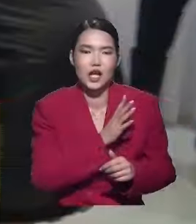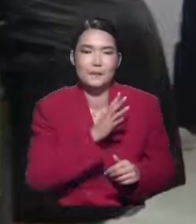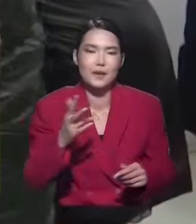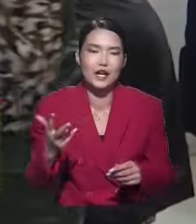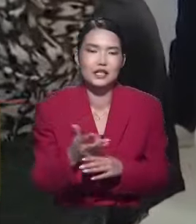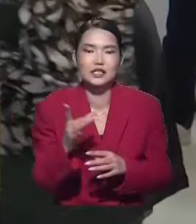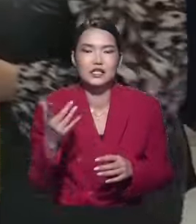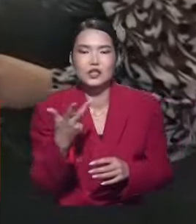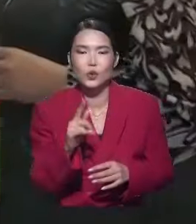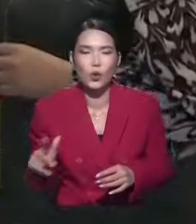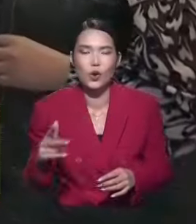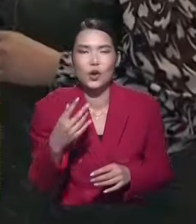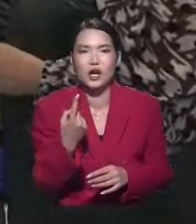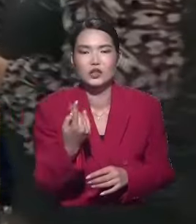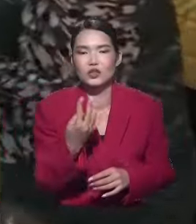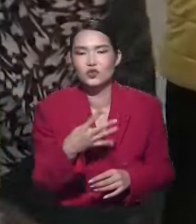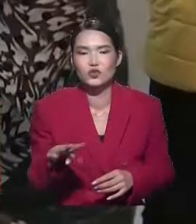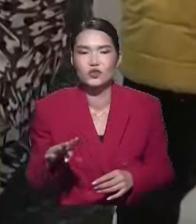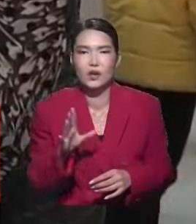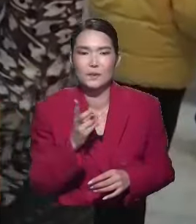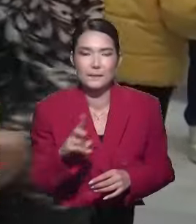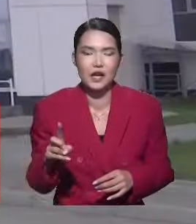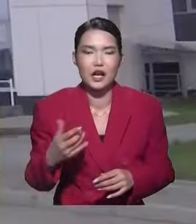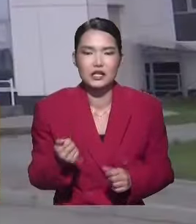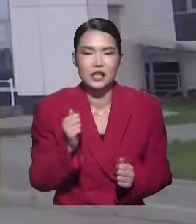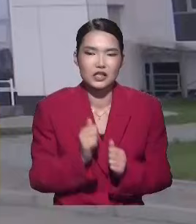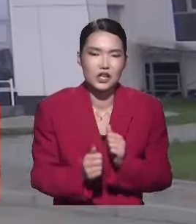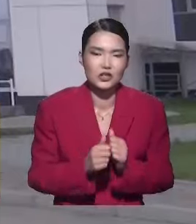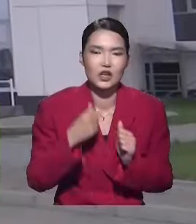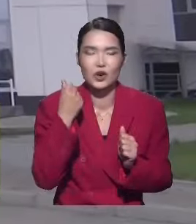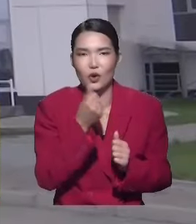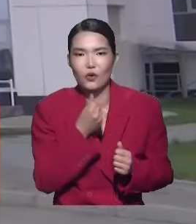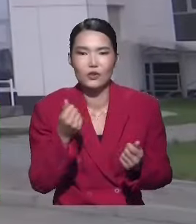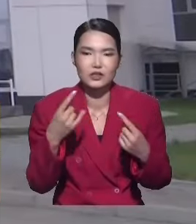и 1 четверня. А вот двойни рождаются чаще. Ежегодно в Актобе появляется на